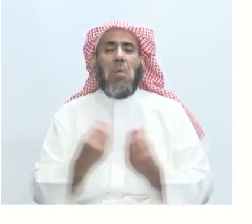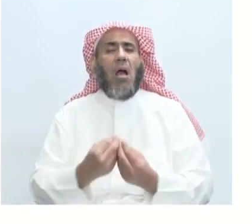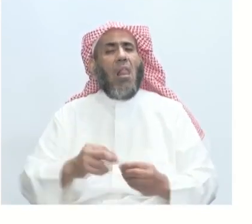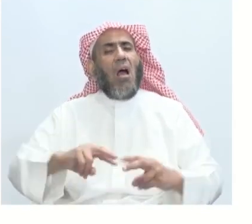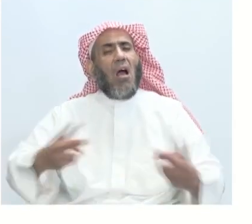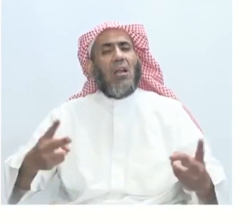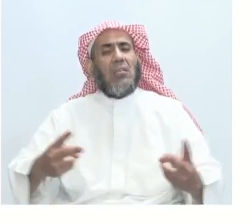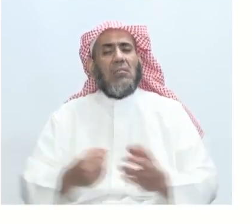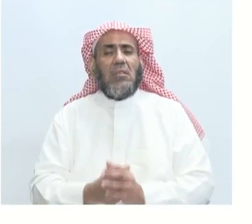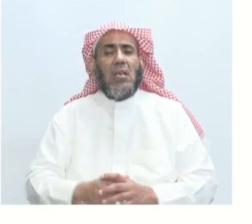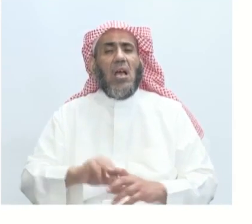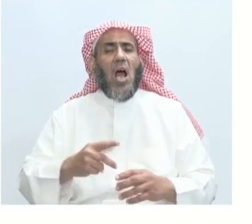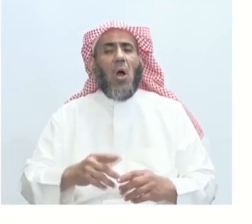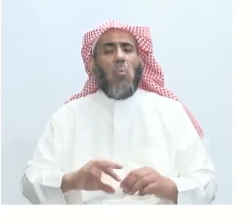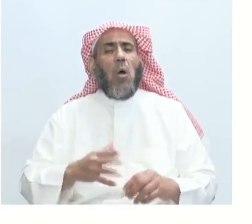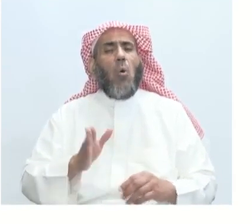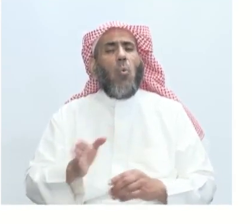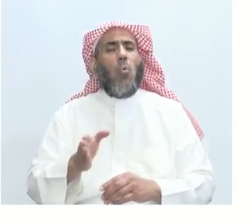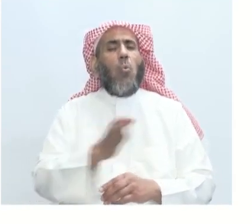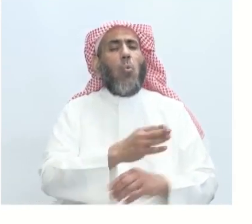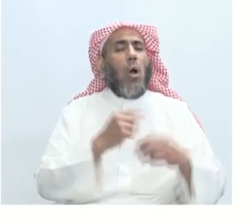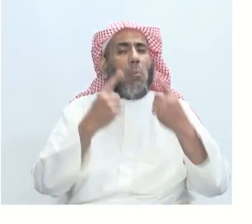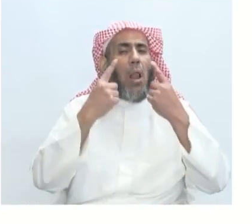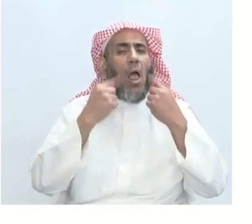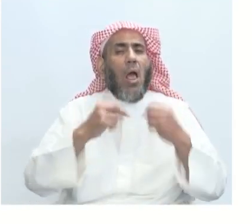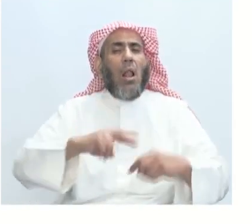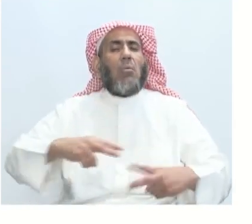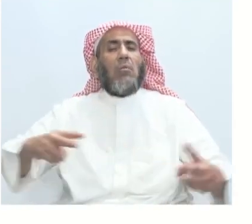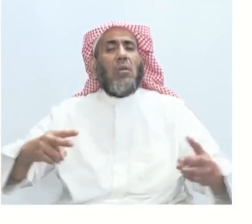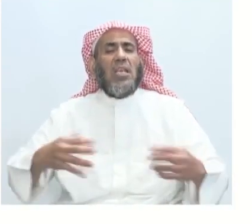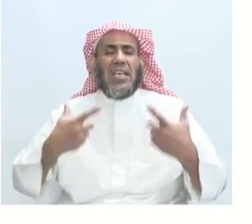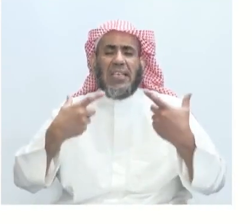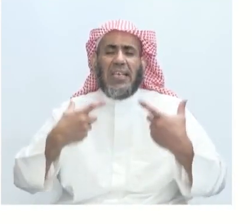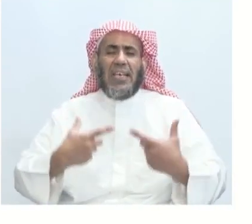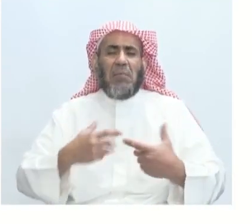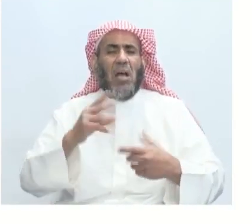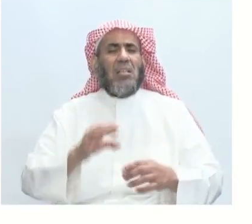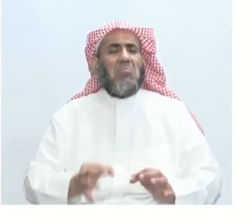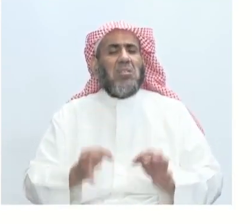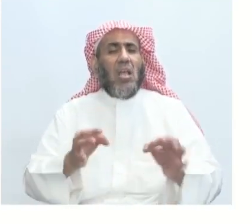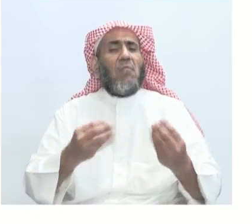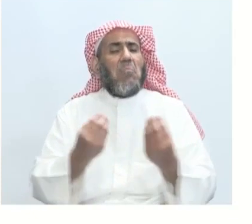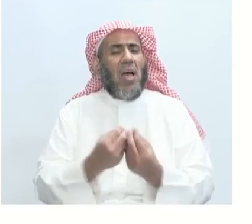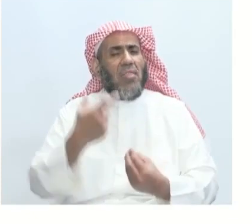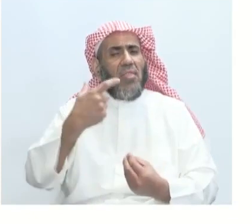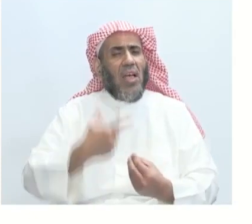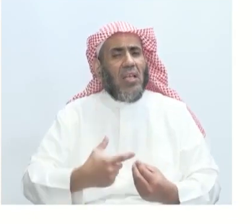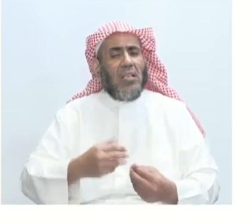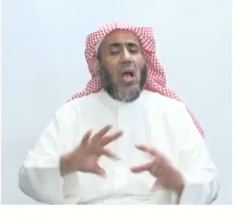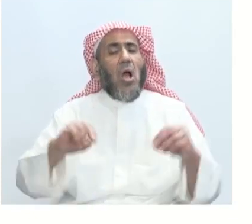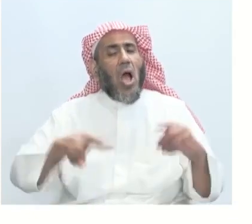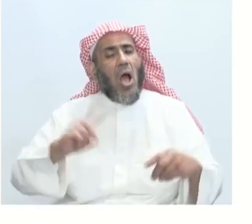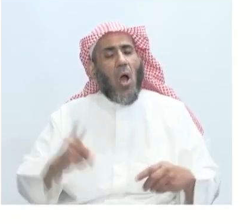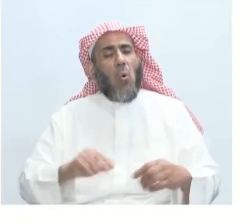الاخرين او مع جوانب الحياه المختلفه اذا هي حاله من عدم التكيف مع الذات او مع